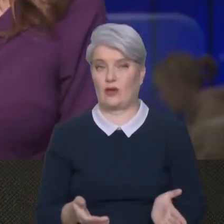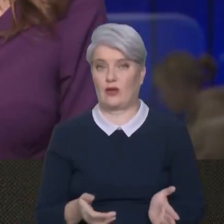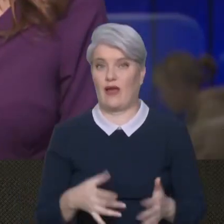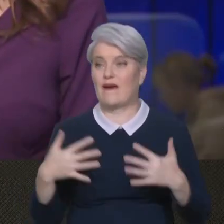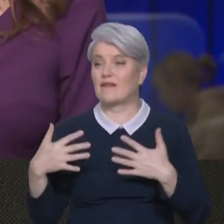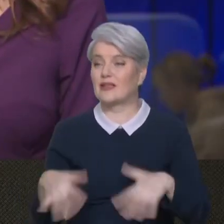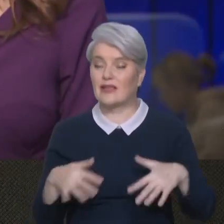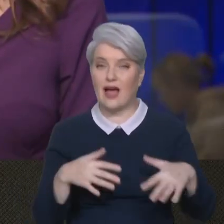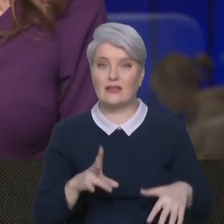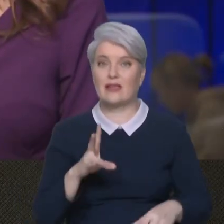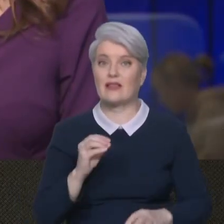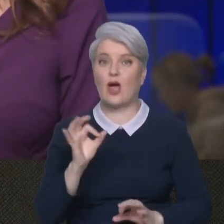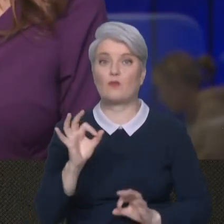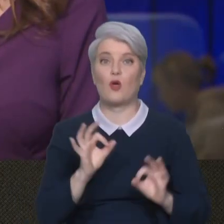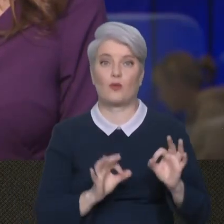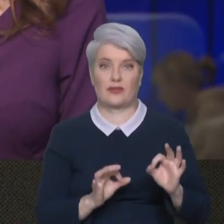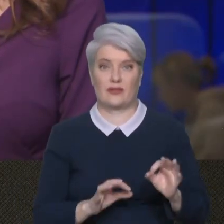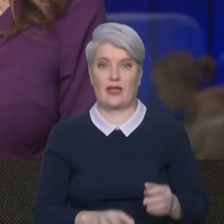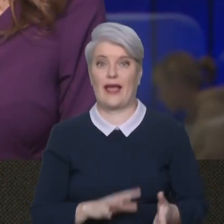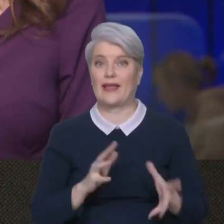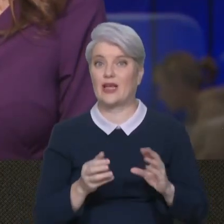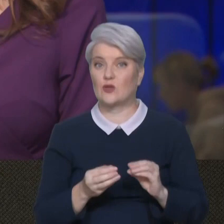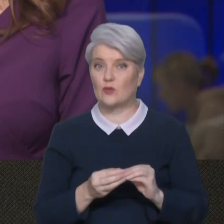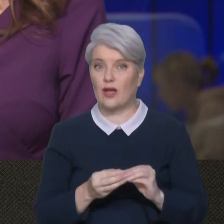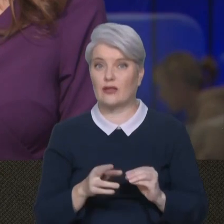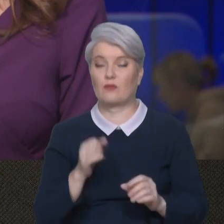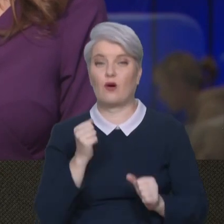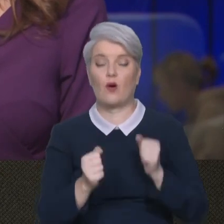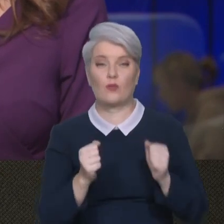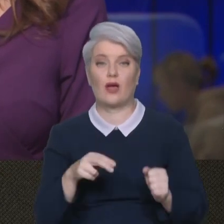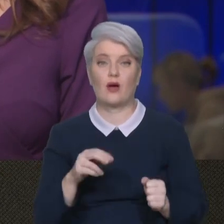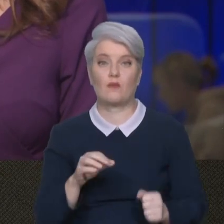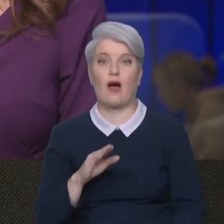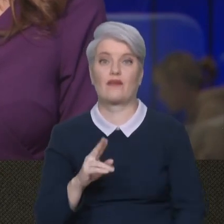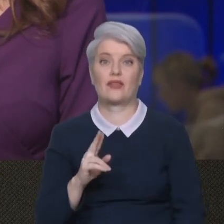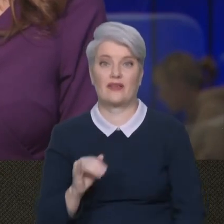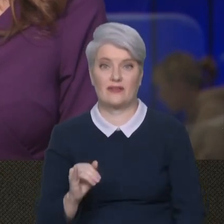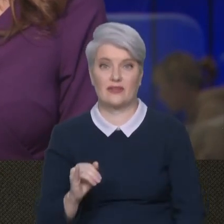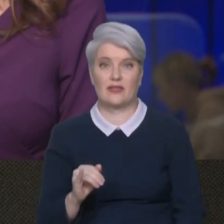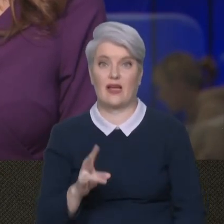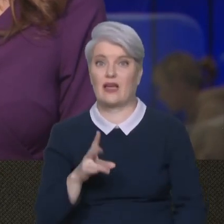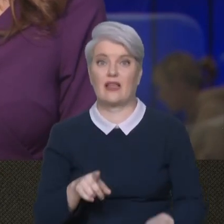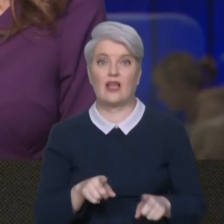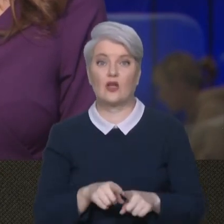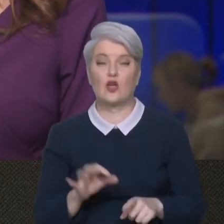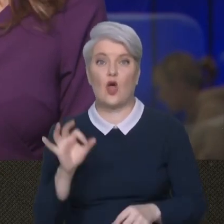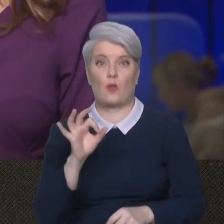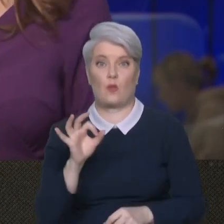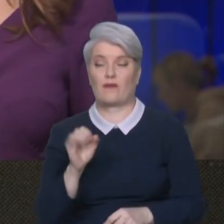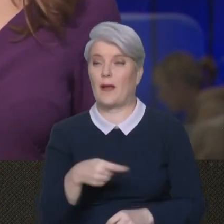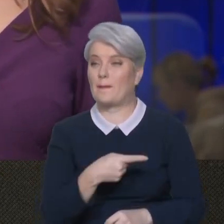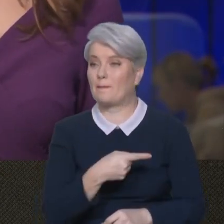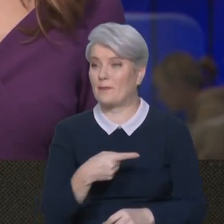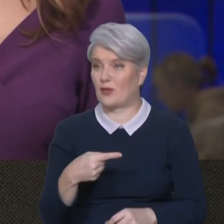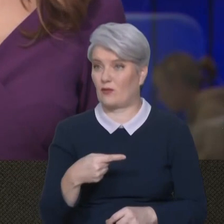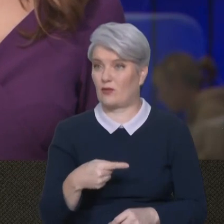втрати абсолютно непропорційні. Результати поки по ударах по самій Авдіївці, ну просто, ну, не то, що нульові, вони мінусові. Може, вони